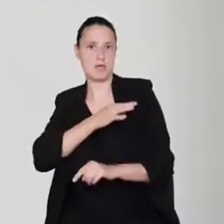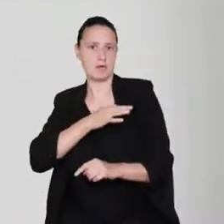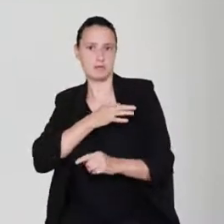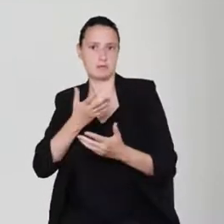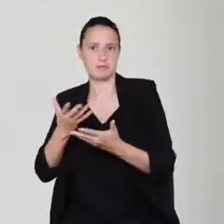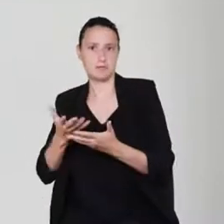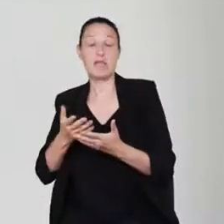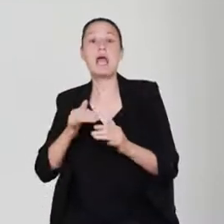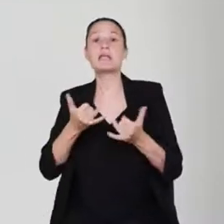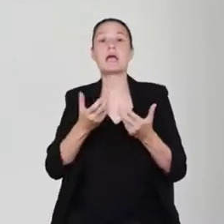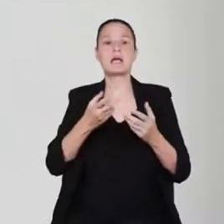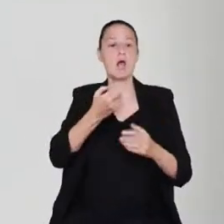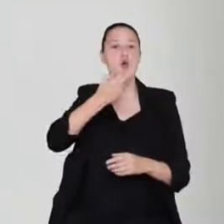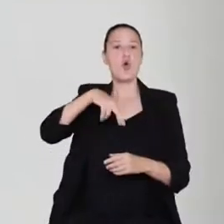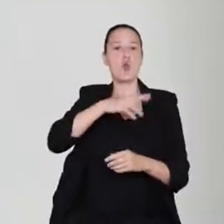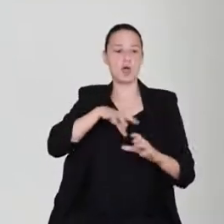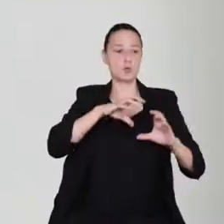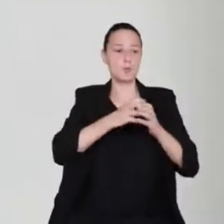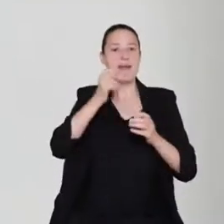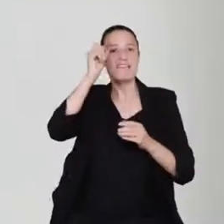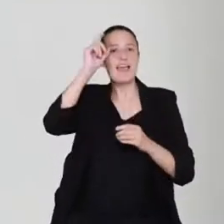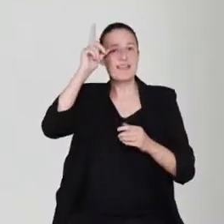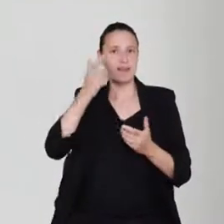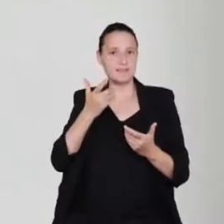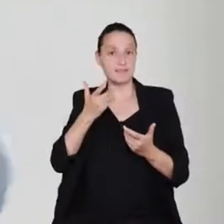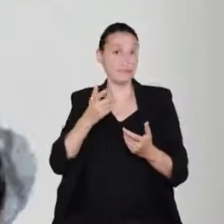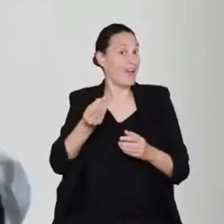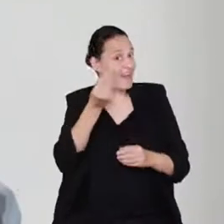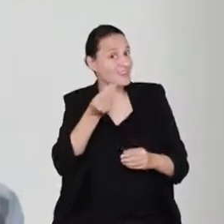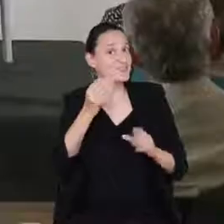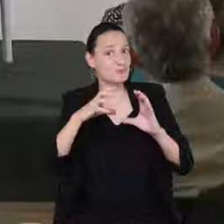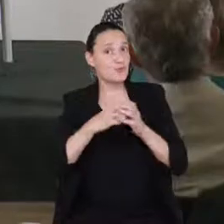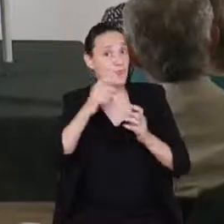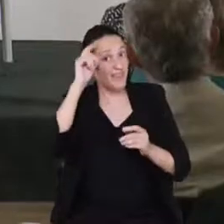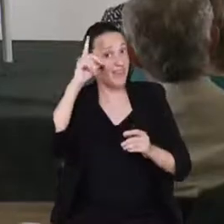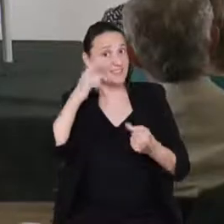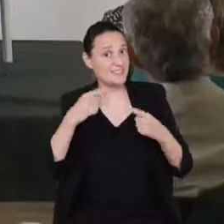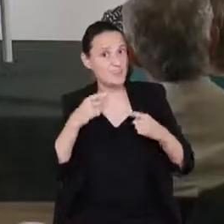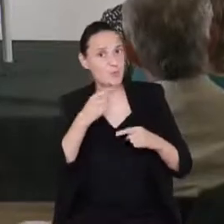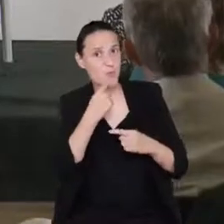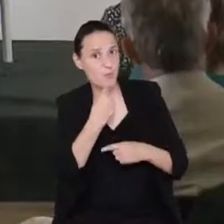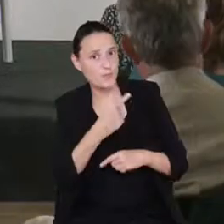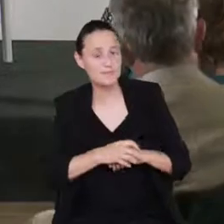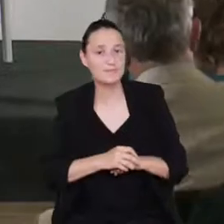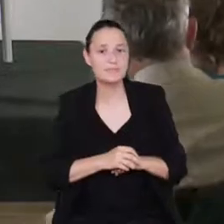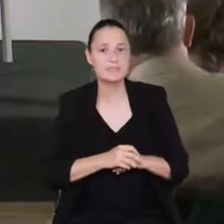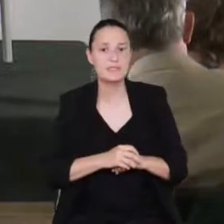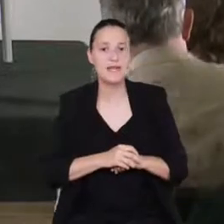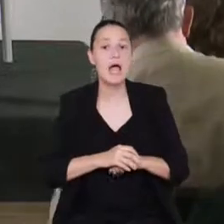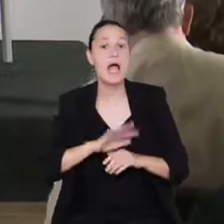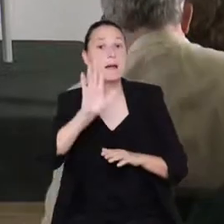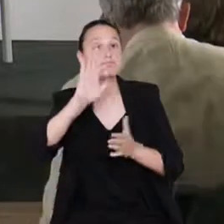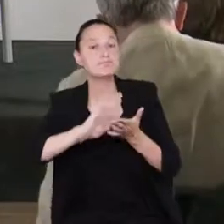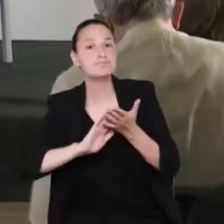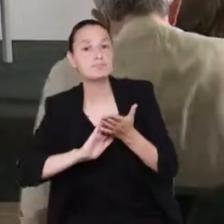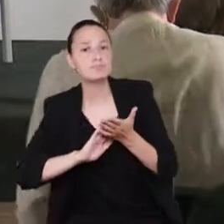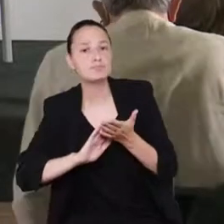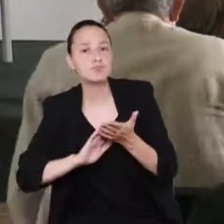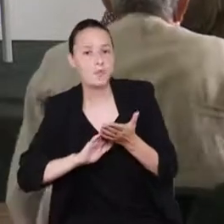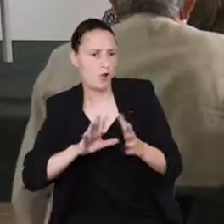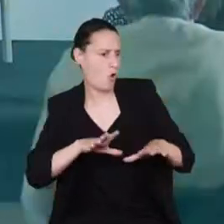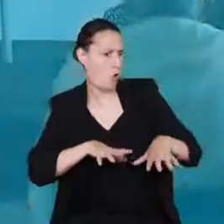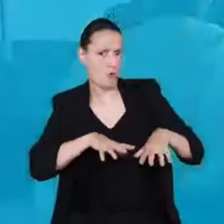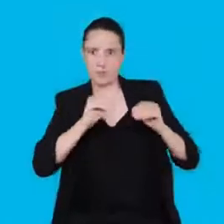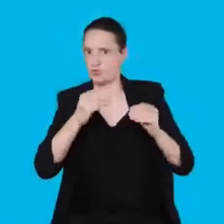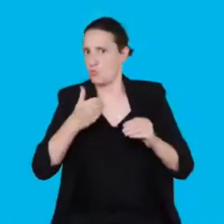rola inteligencji? Bo tu jeszcze o inteligencji nie powiedzieliśmy. No on, przepraszam, ale on od samego